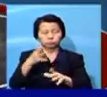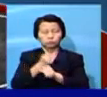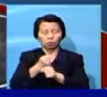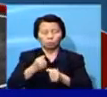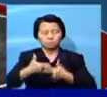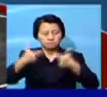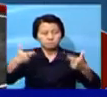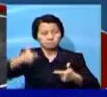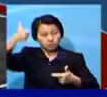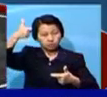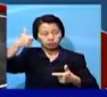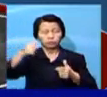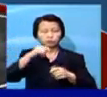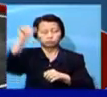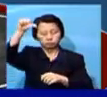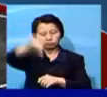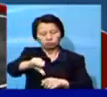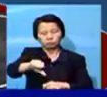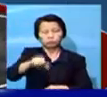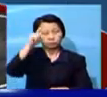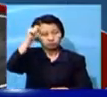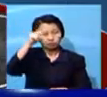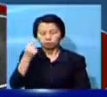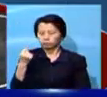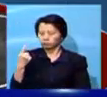besar apabila menewaskan Terengganu